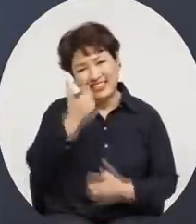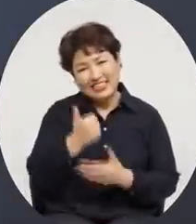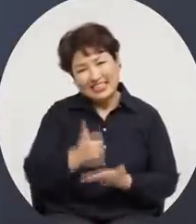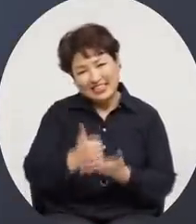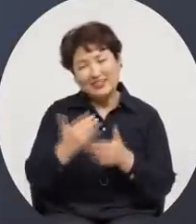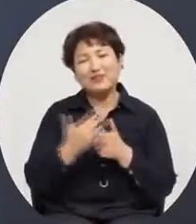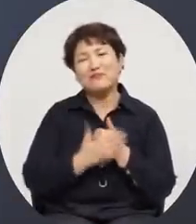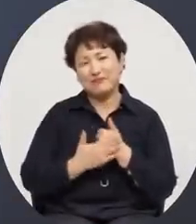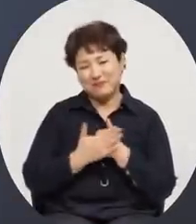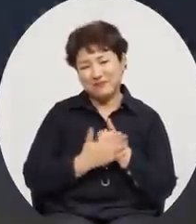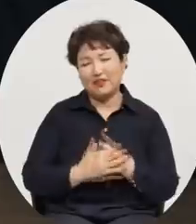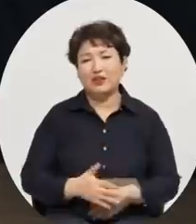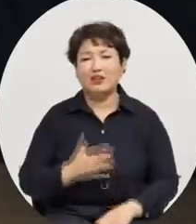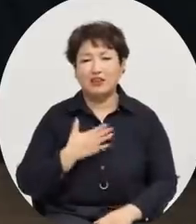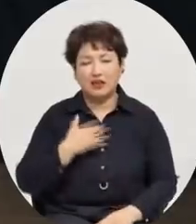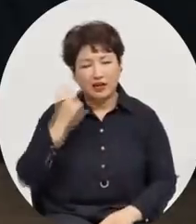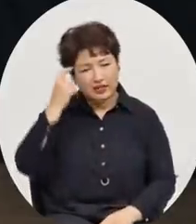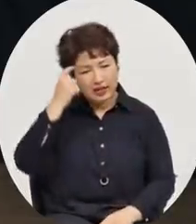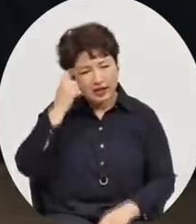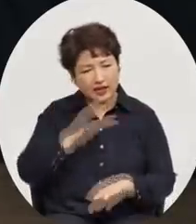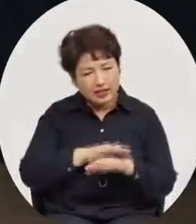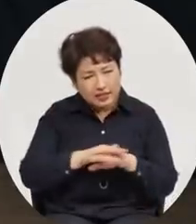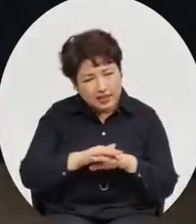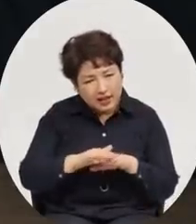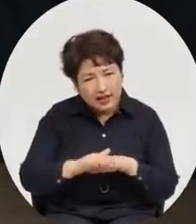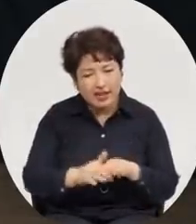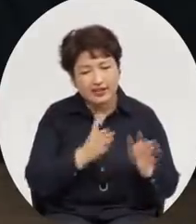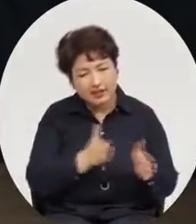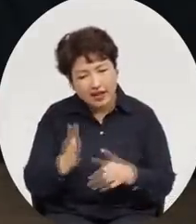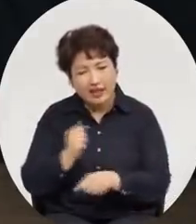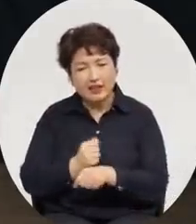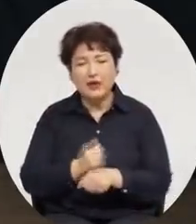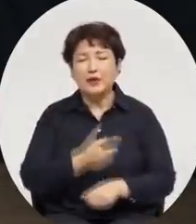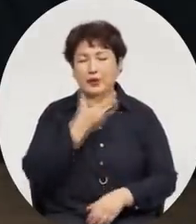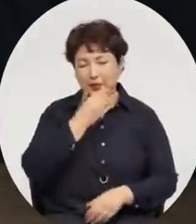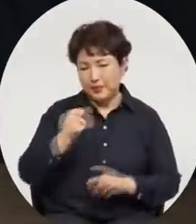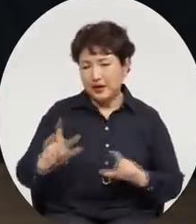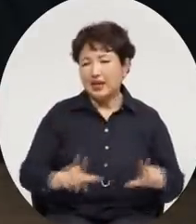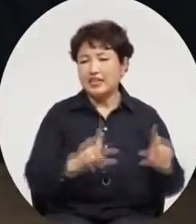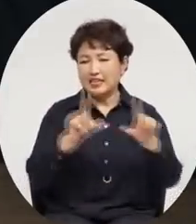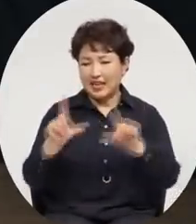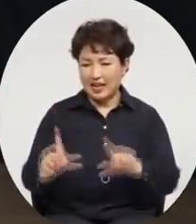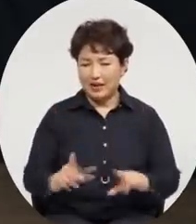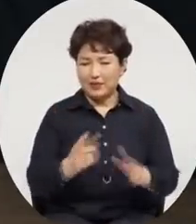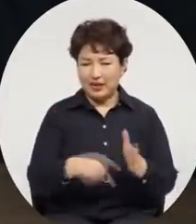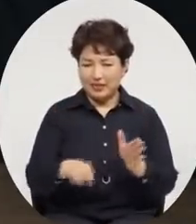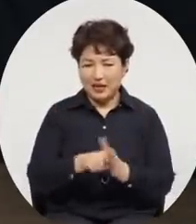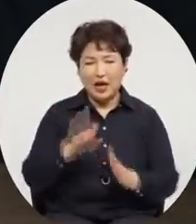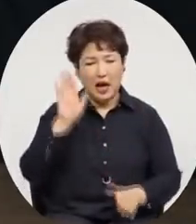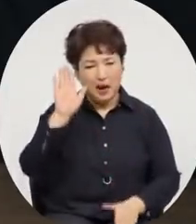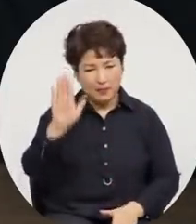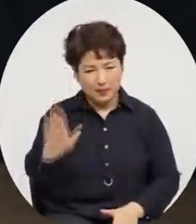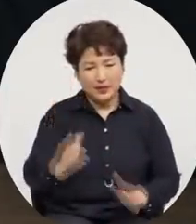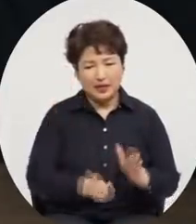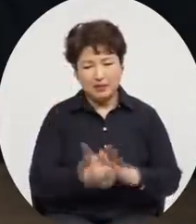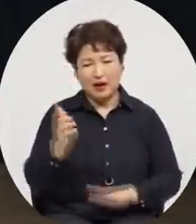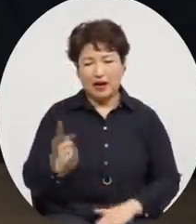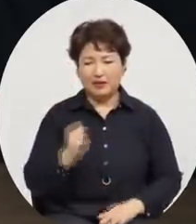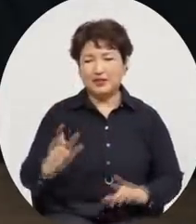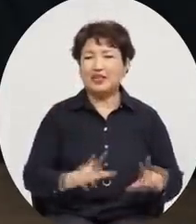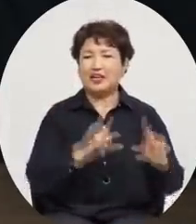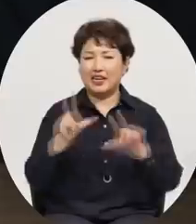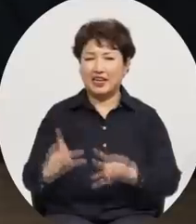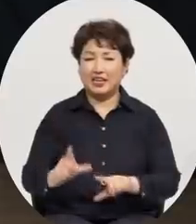다 스님 덕분입니다. 제가 관점을 잘 잡고 행복한 삶을 살아갈 수 있도록 앞으로도